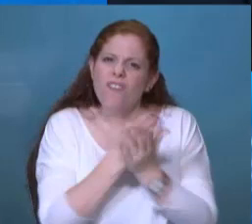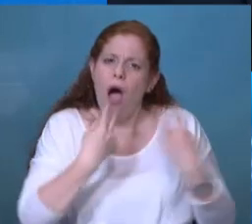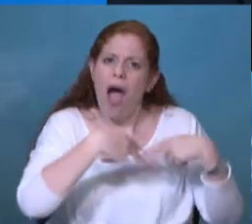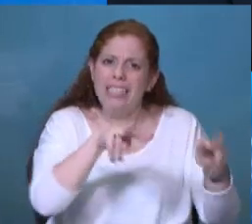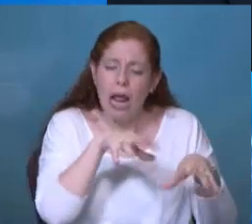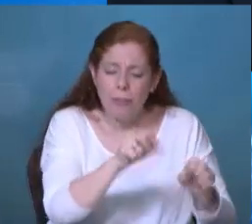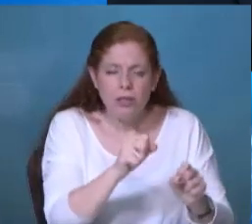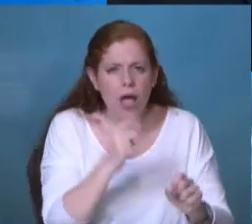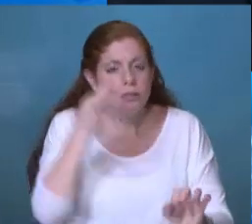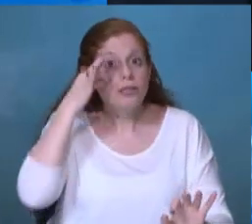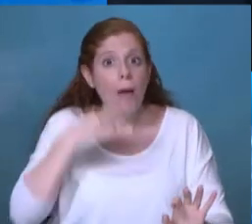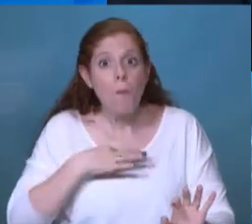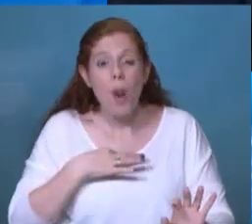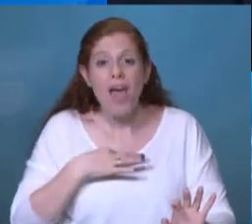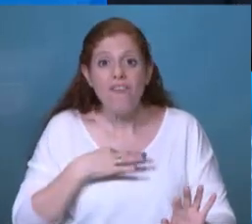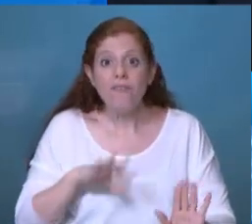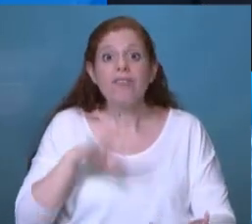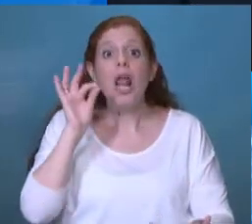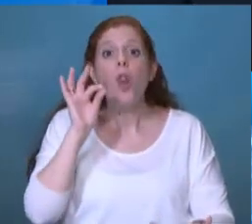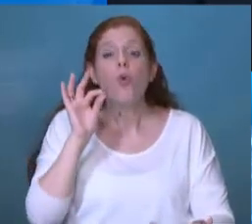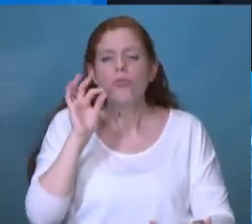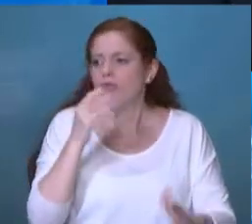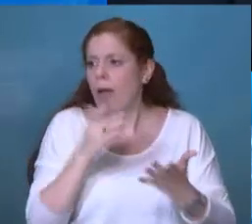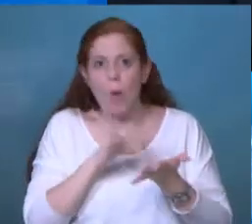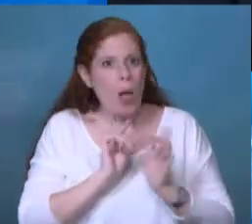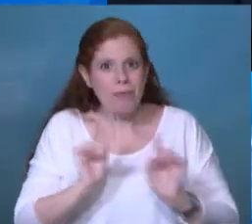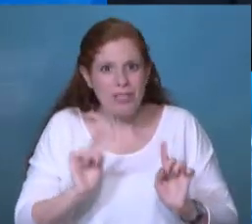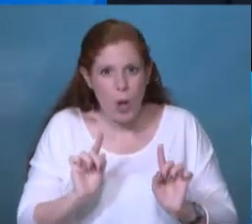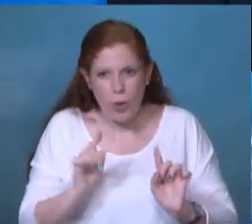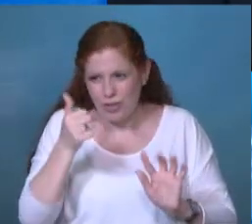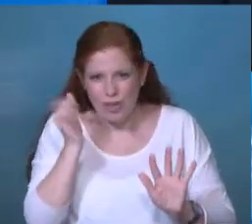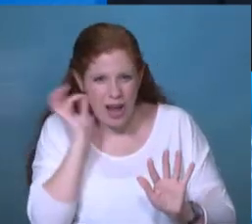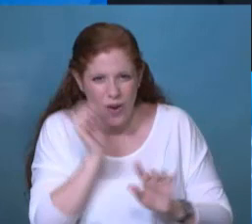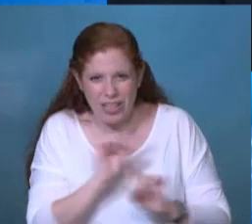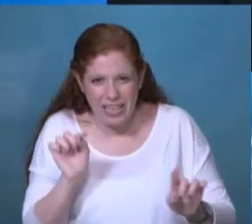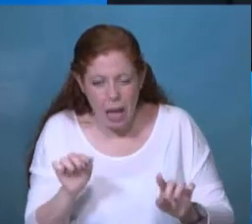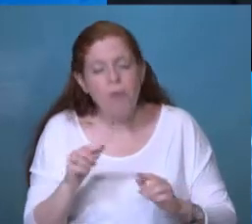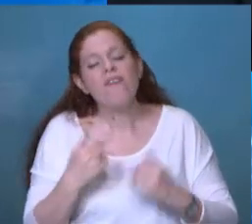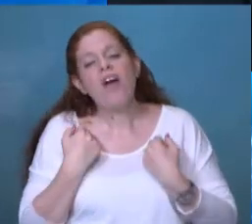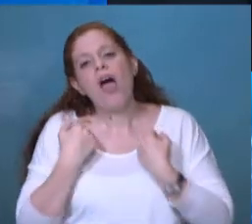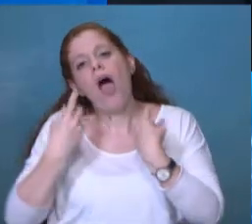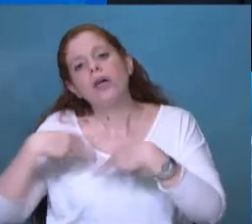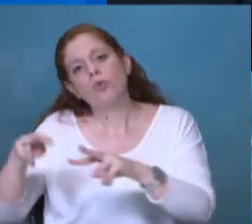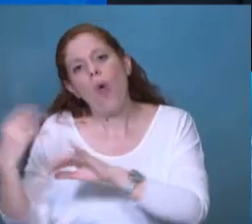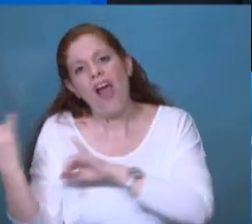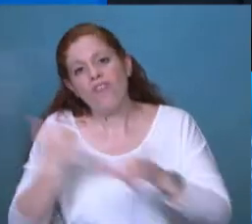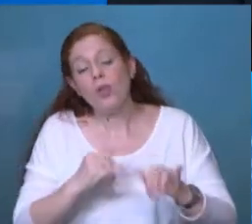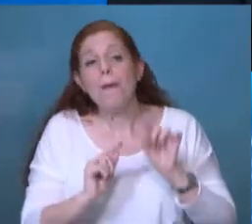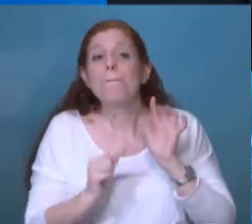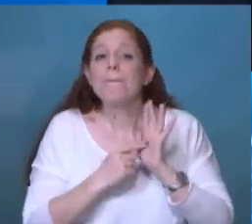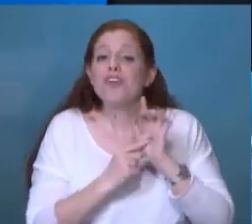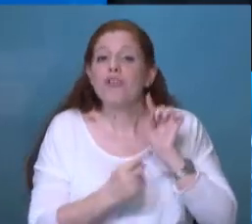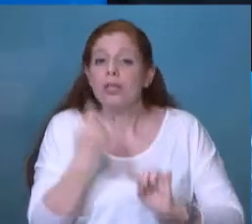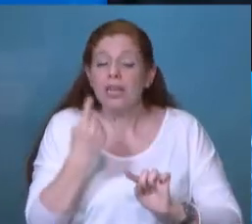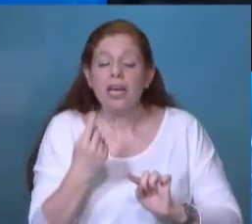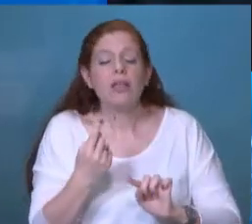אז גילו בצמרת הפלוגה את היעדרן של 6 החיילות ונסו להביא אותן. בעקבות התקרית, מפקד משמר